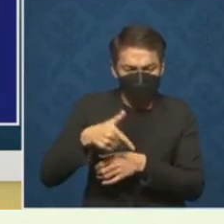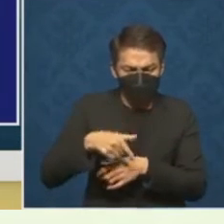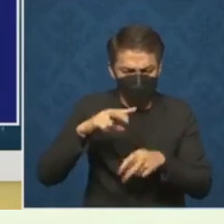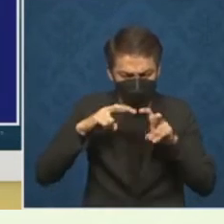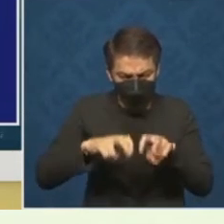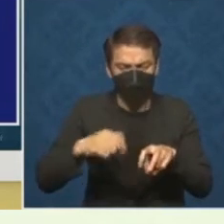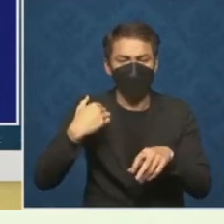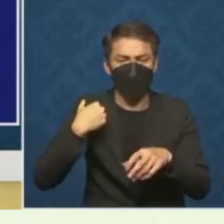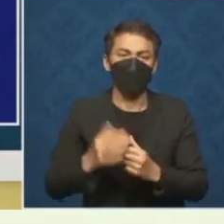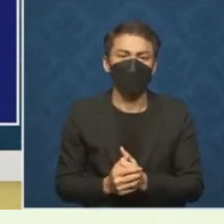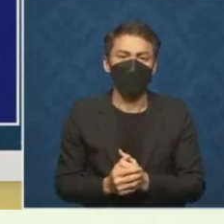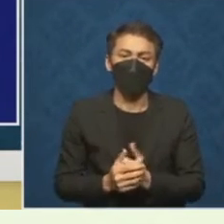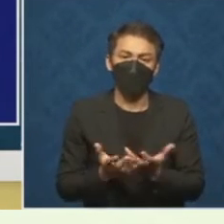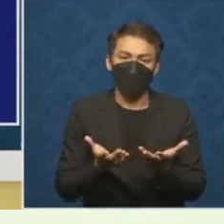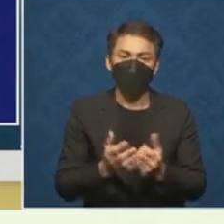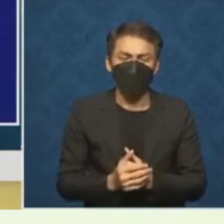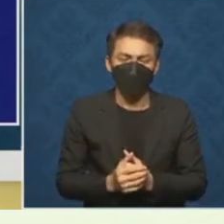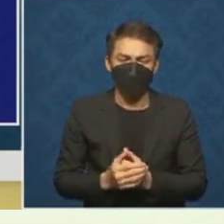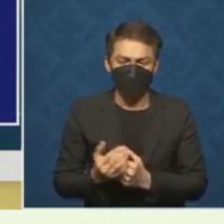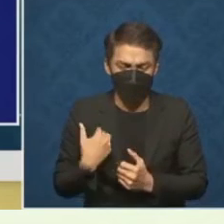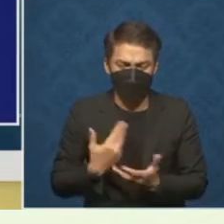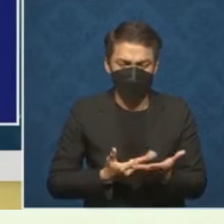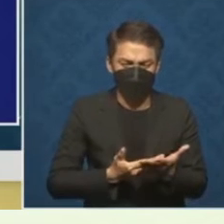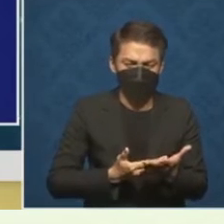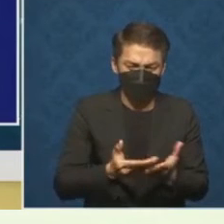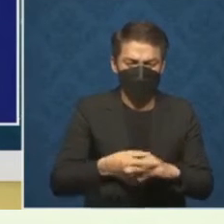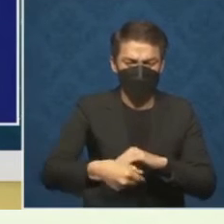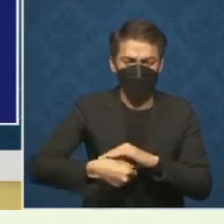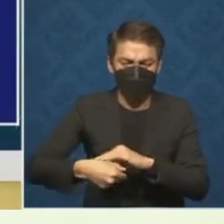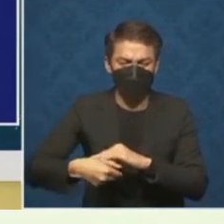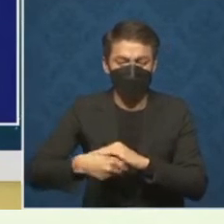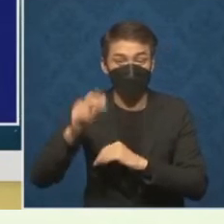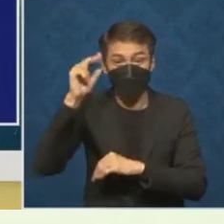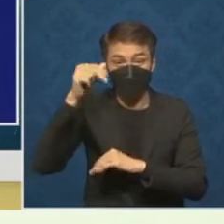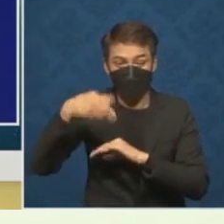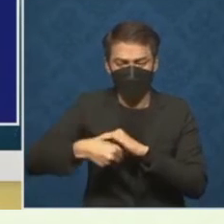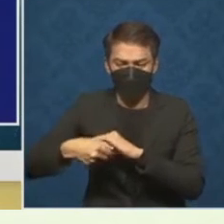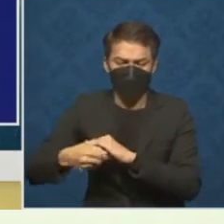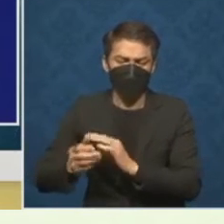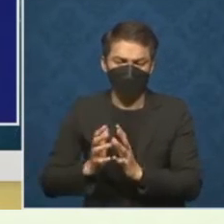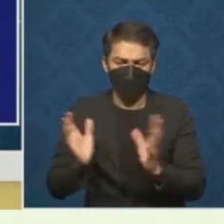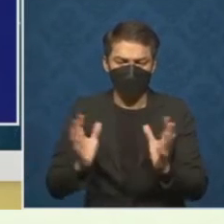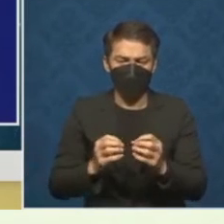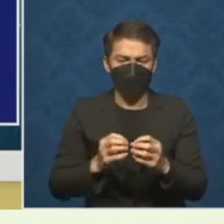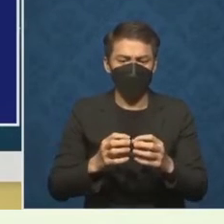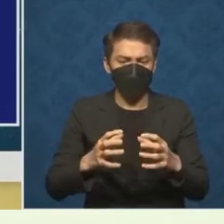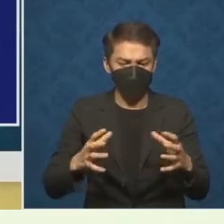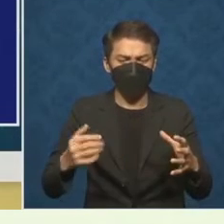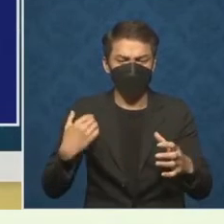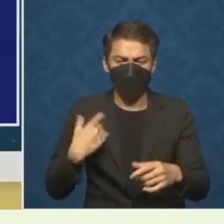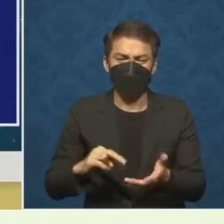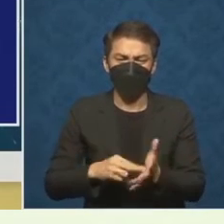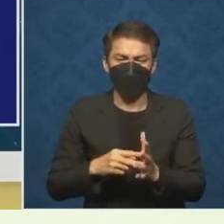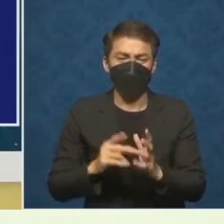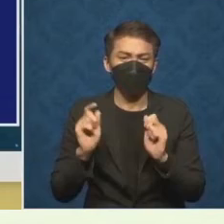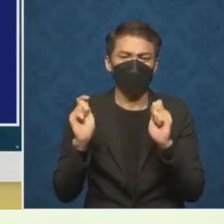ซื้อสิทธิ์ขายเสียงในลำปางนะครับมันมากขึ้นนะฮะแบบไม่เกรงกลัวหน้าอินท